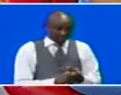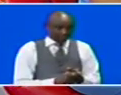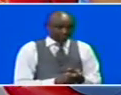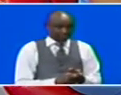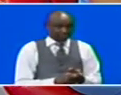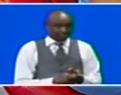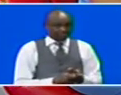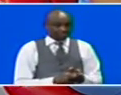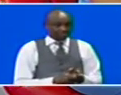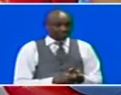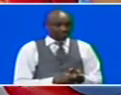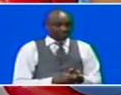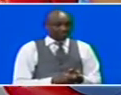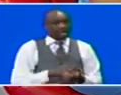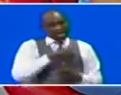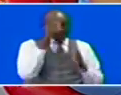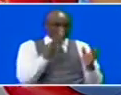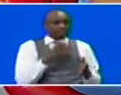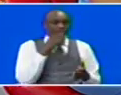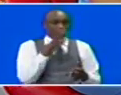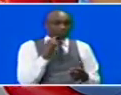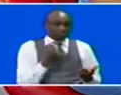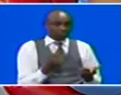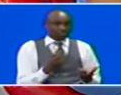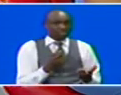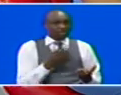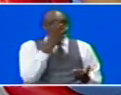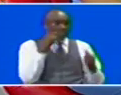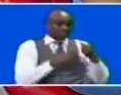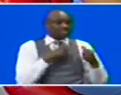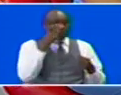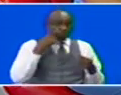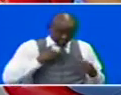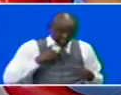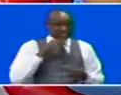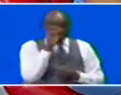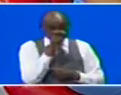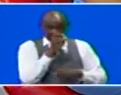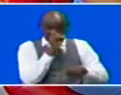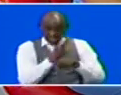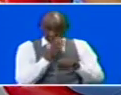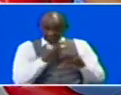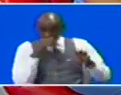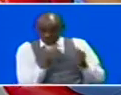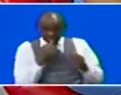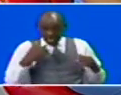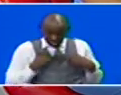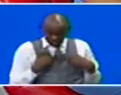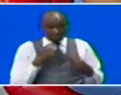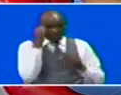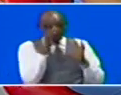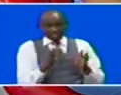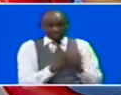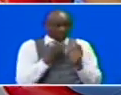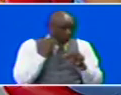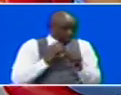hapa kutoka Edwin kutoka Ongwaro anasema mimi huangalia ushauri ambao mwanasiasa anao na pia bidii zake na